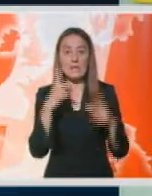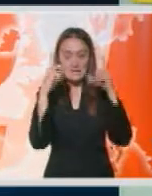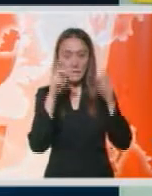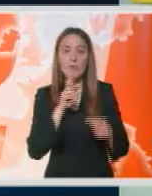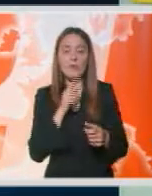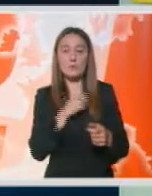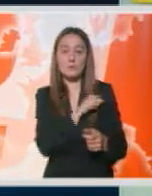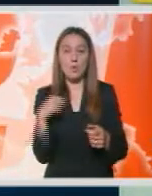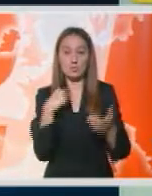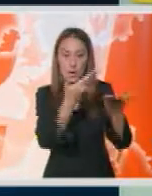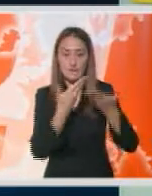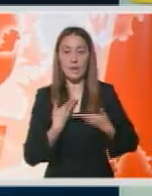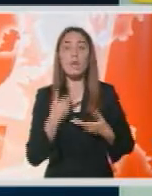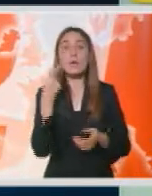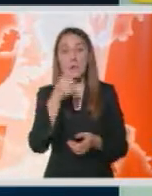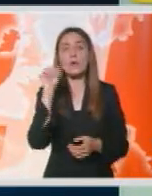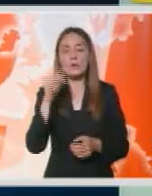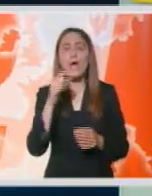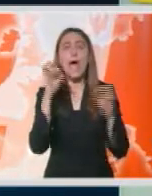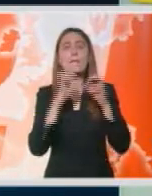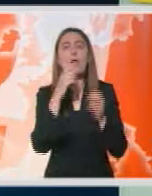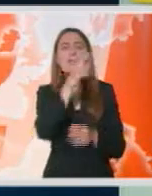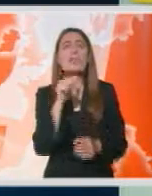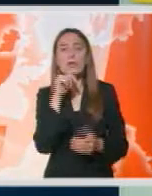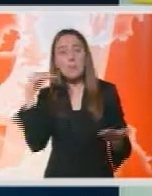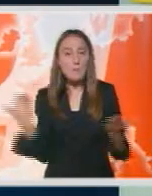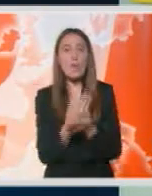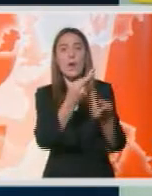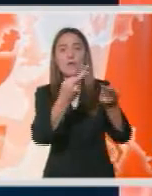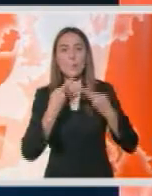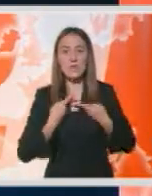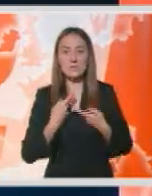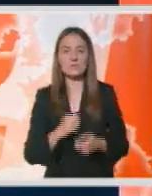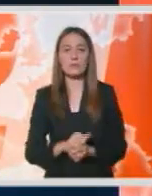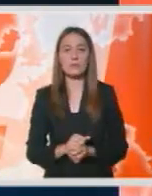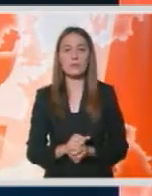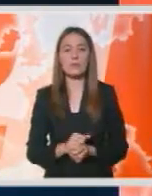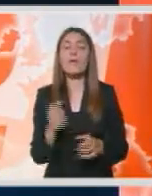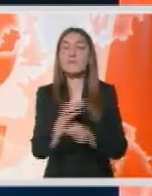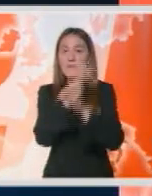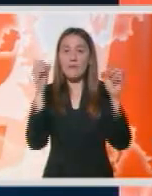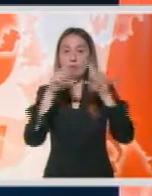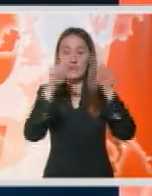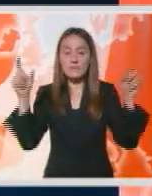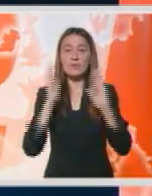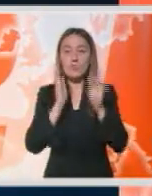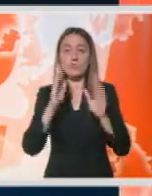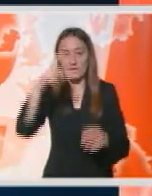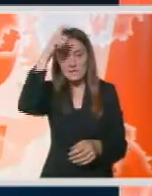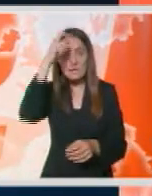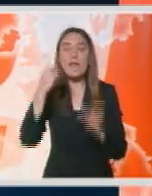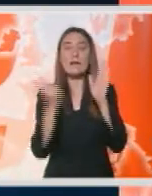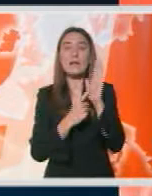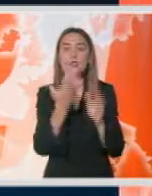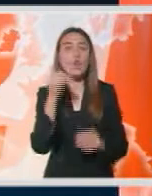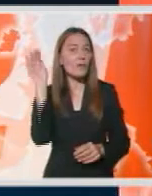smo dobili. Tako da će nam bolivijski Interpol ponovo poslati. Javno preduzeće Putevi Srbije